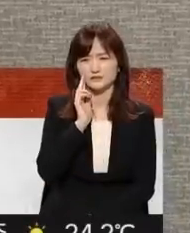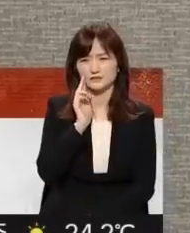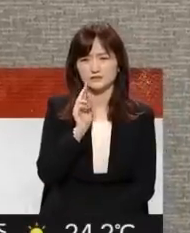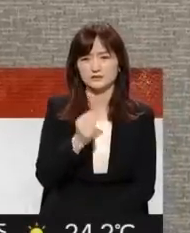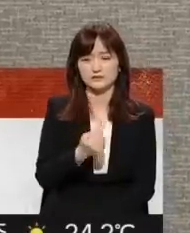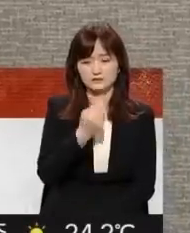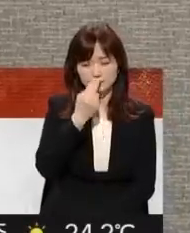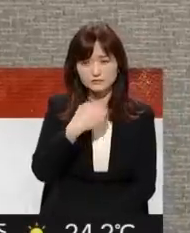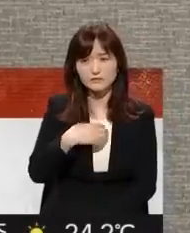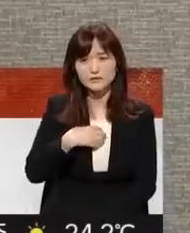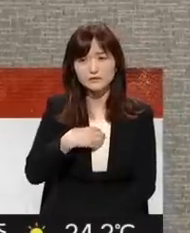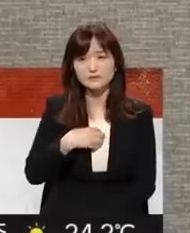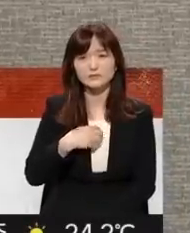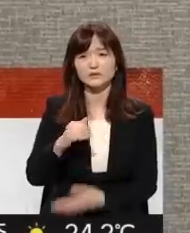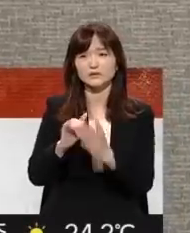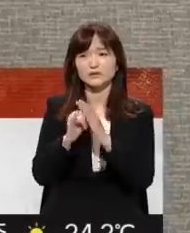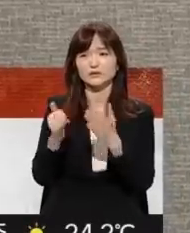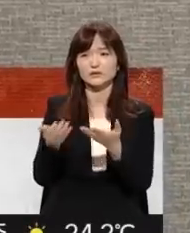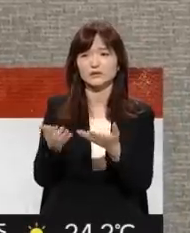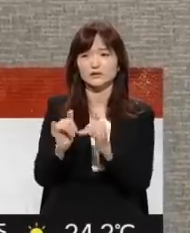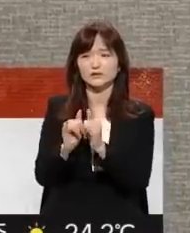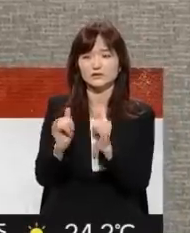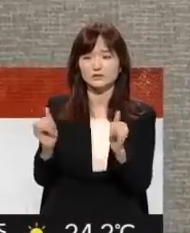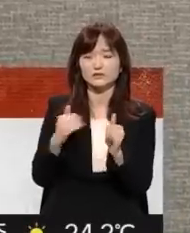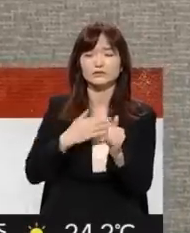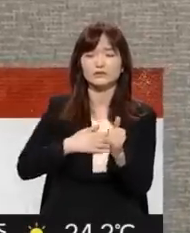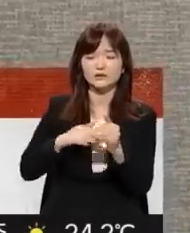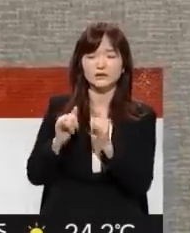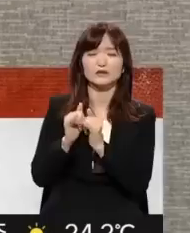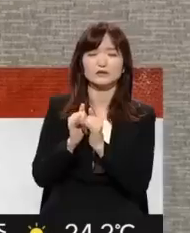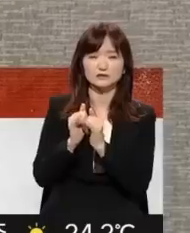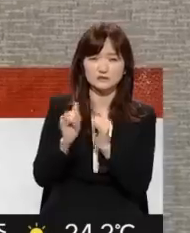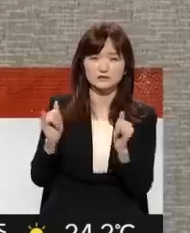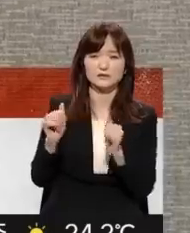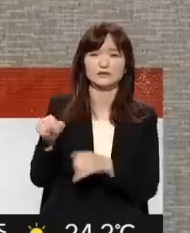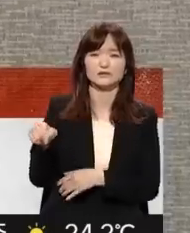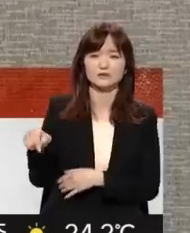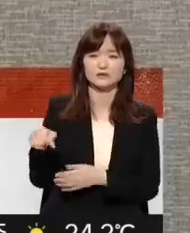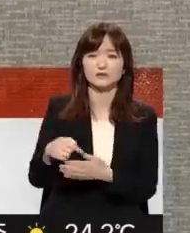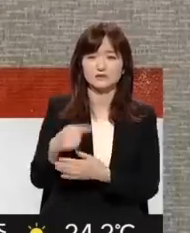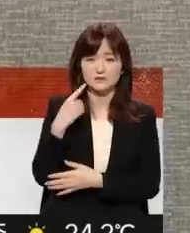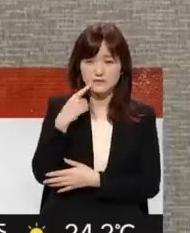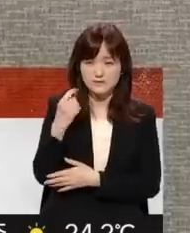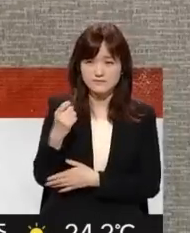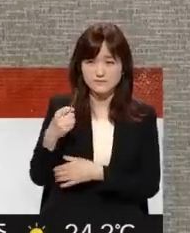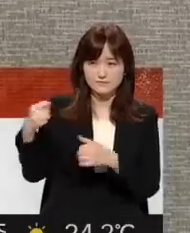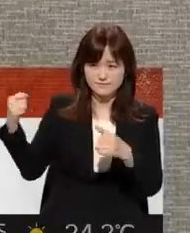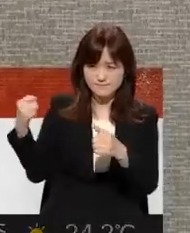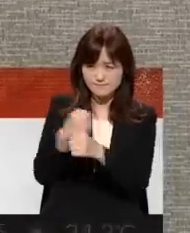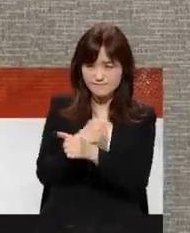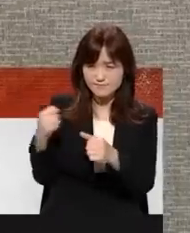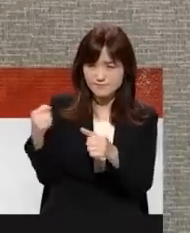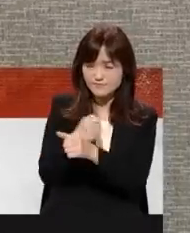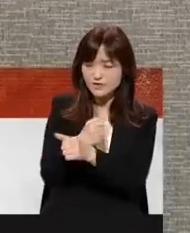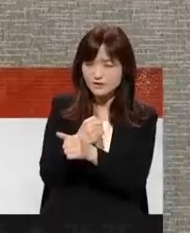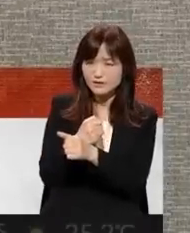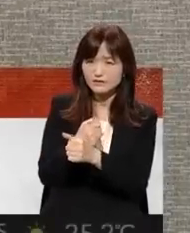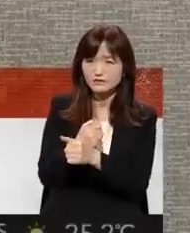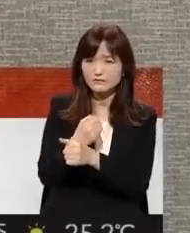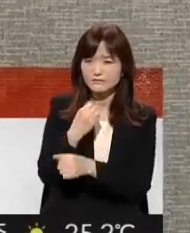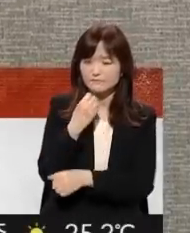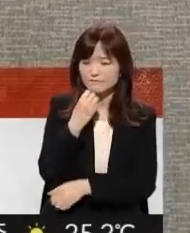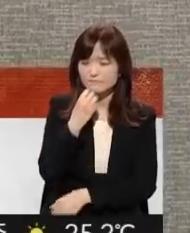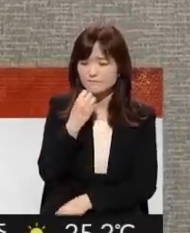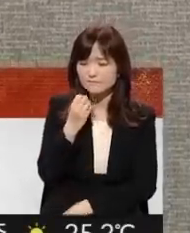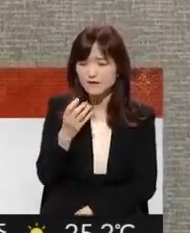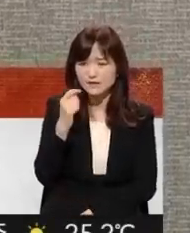생명에 대한 뭐 위협이라든지 가족 및 이제 직원이나 지인들에 대한 협박 및 실제 폭행 입에 담을 수